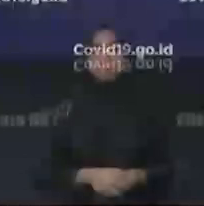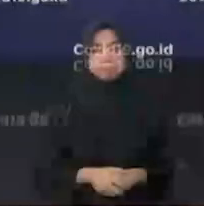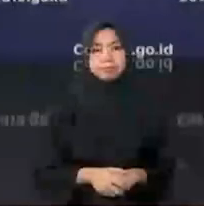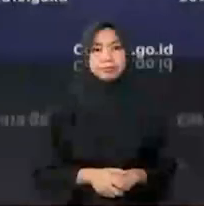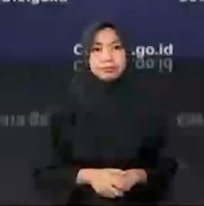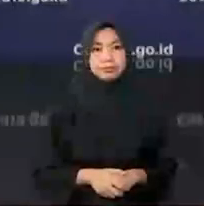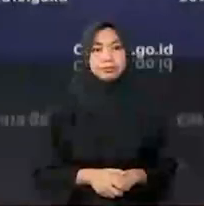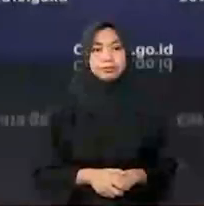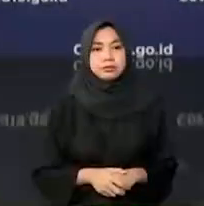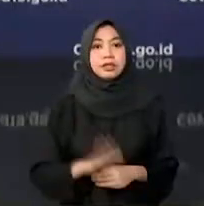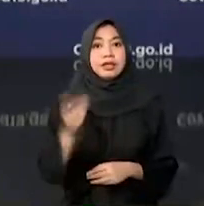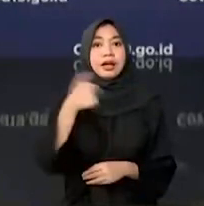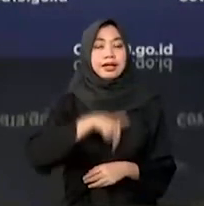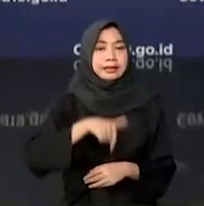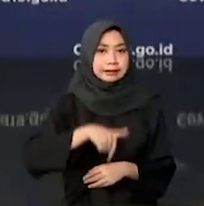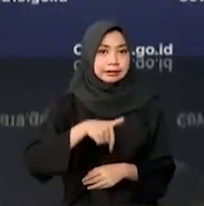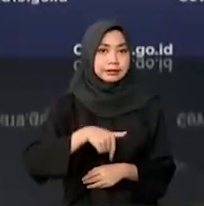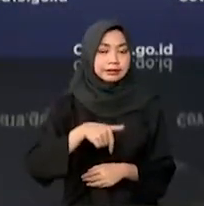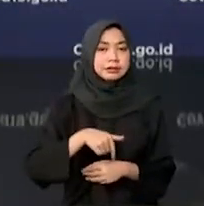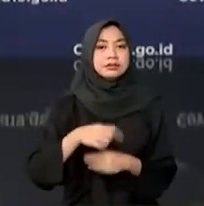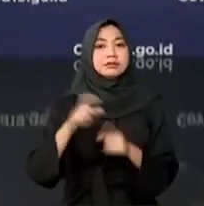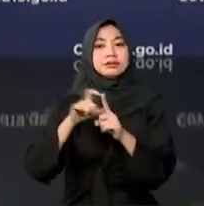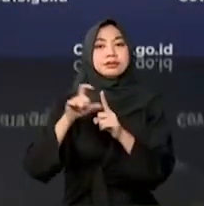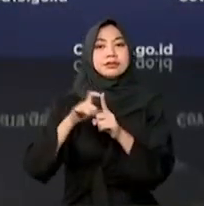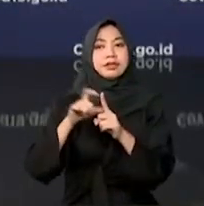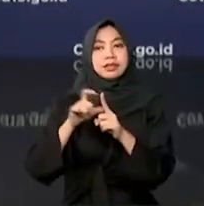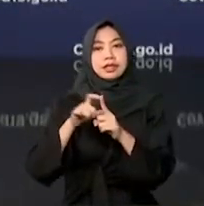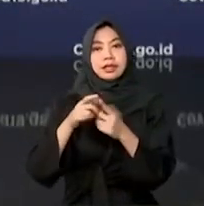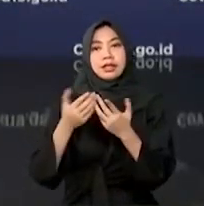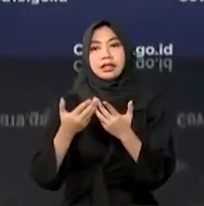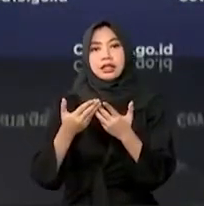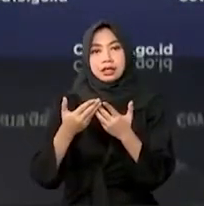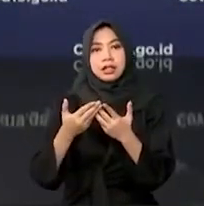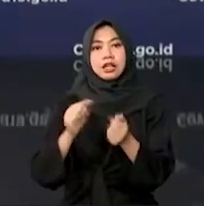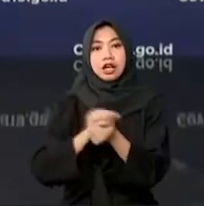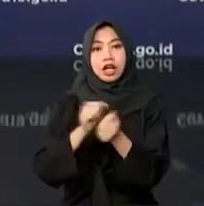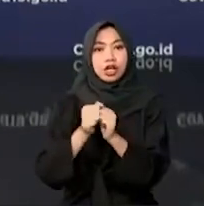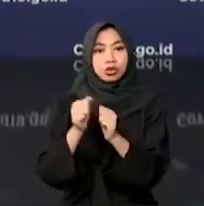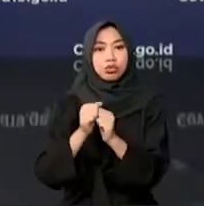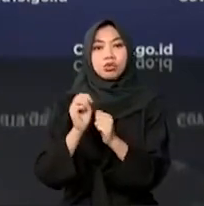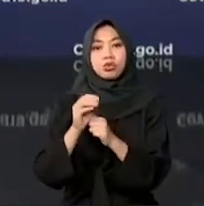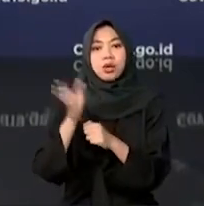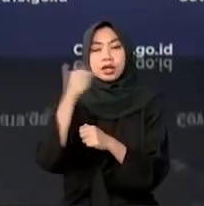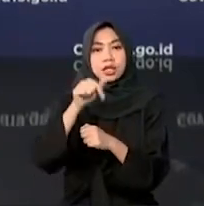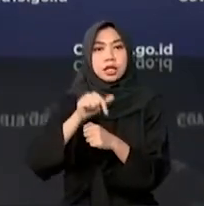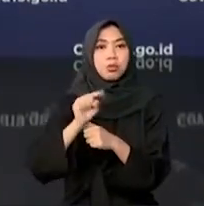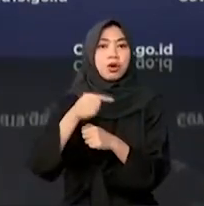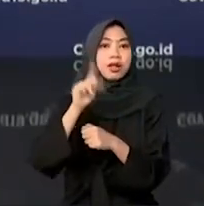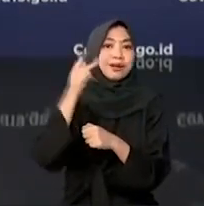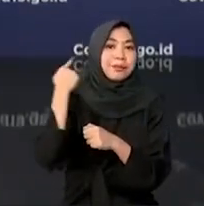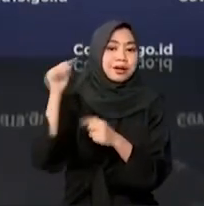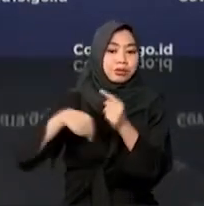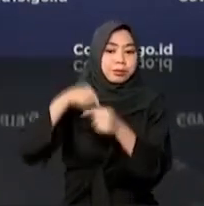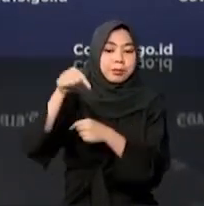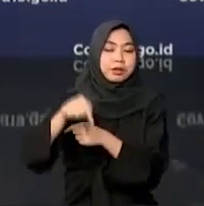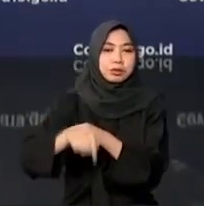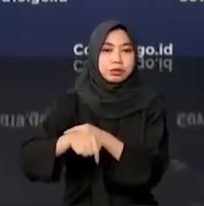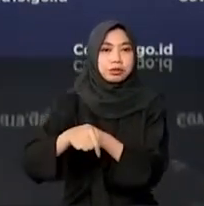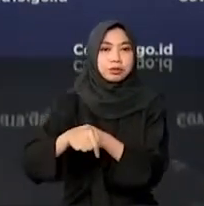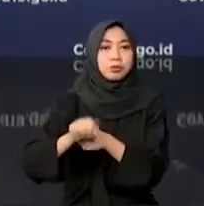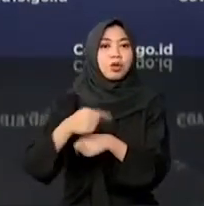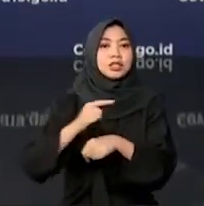Hai hari ini kembali kami akan melaporkan kinerja data bidang kesehatan yang kami himpun sejak kemarin